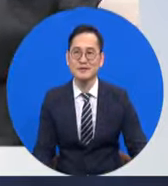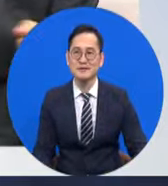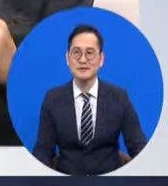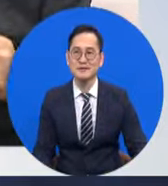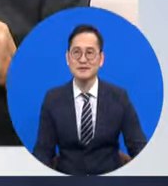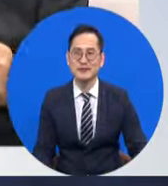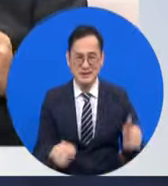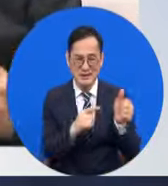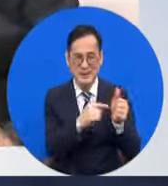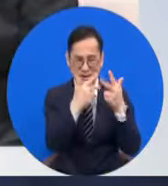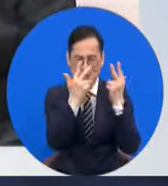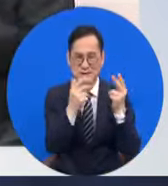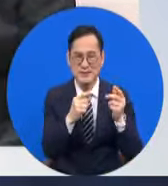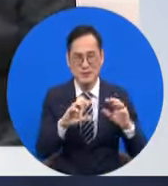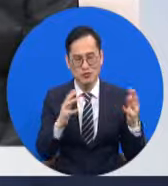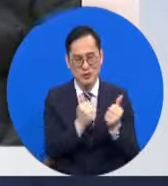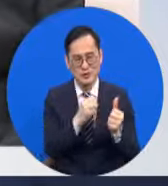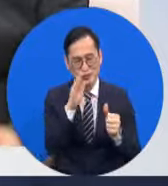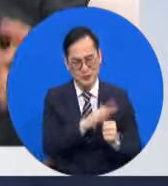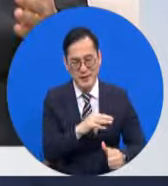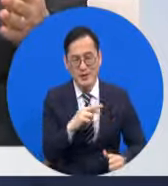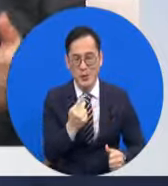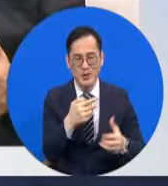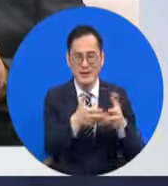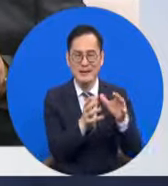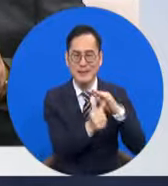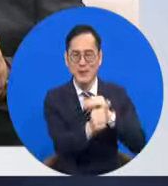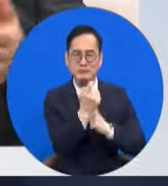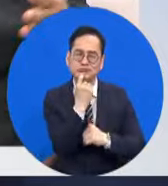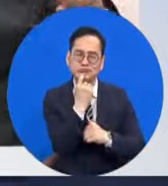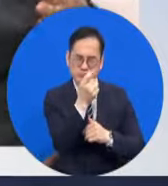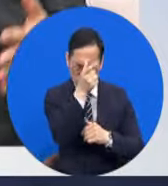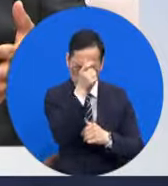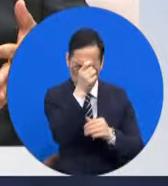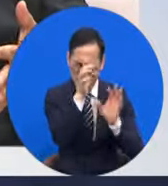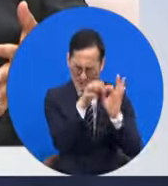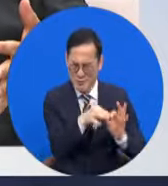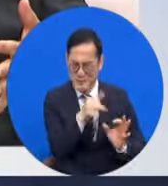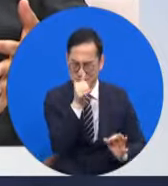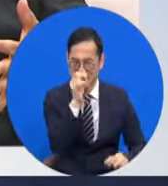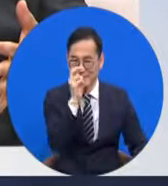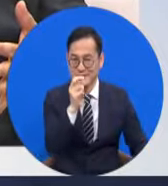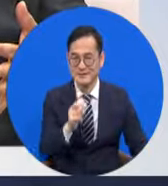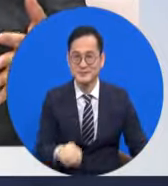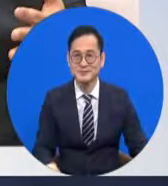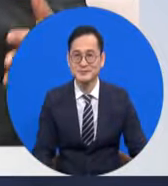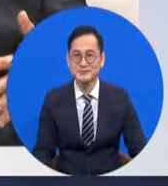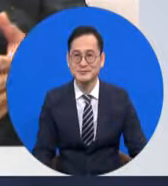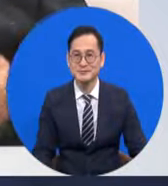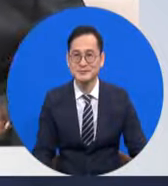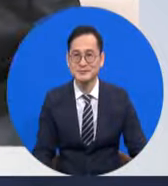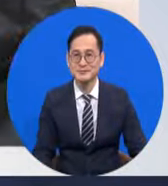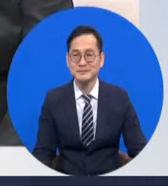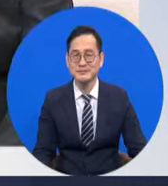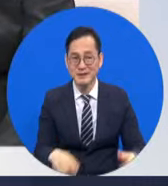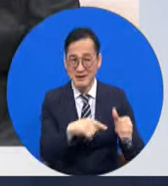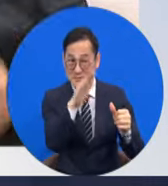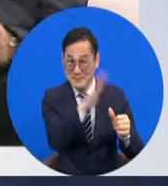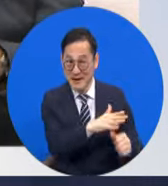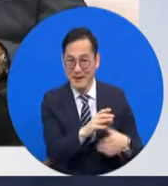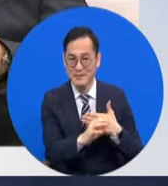조직은 그대로 가져가겠다는 의지. 그리고 그 틈새로 말하자면 뭐 소위 비명계라든지 또